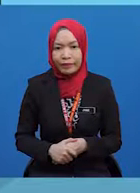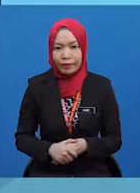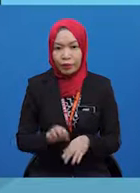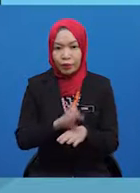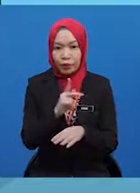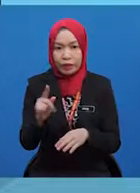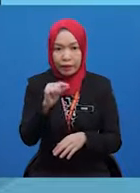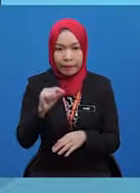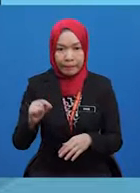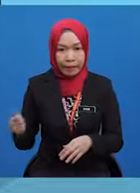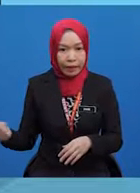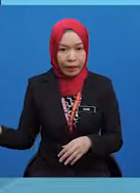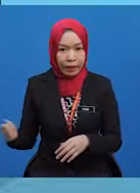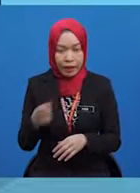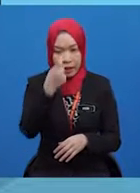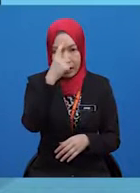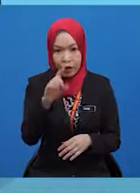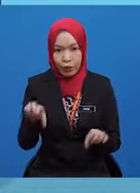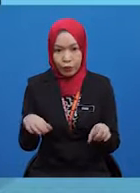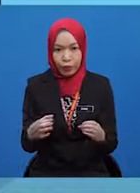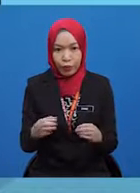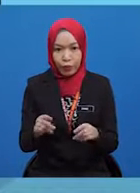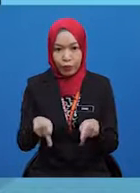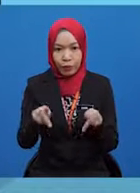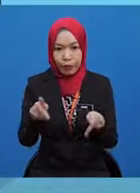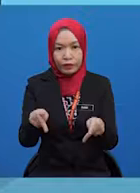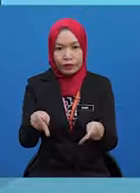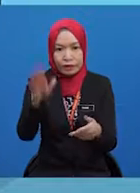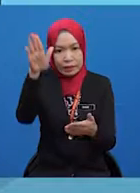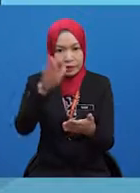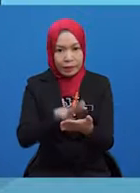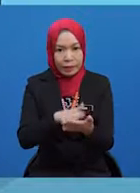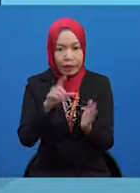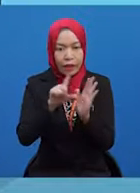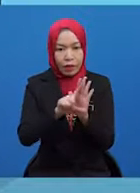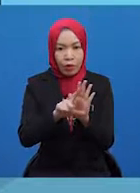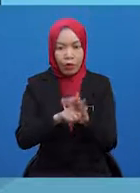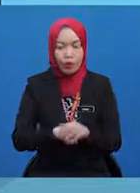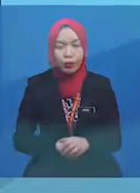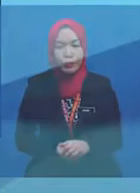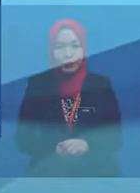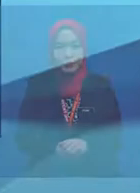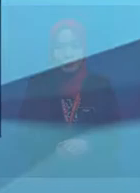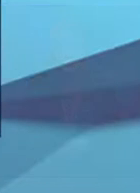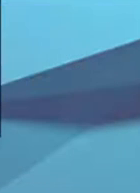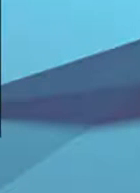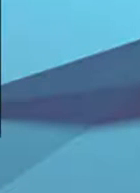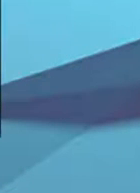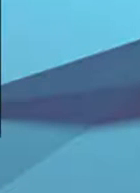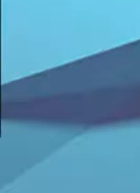Gunakan Pen Tools untuk membuat proses menekap logo.